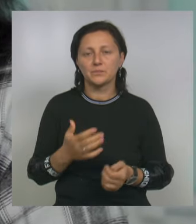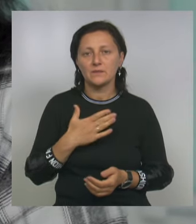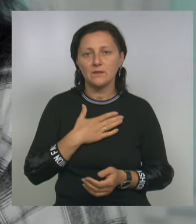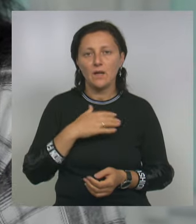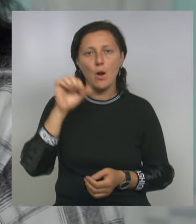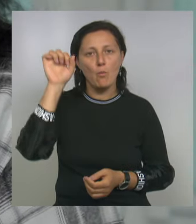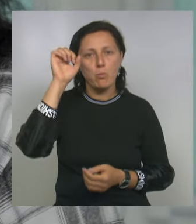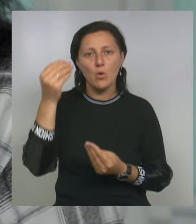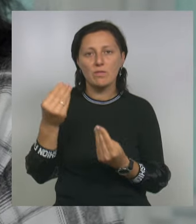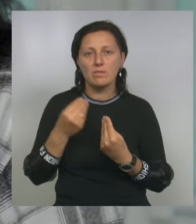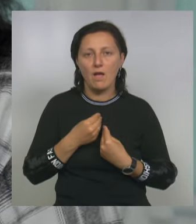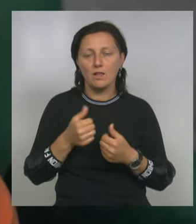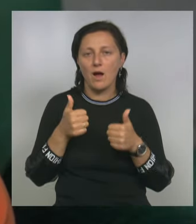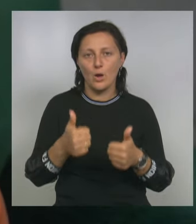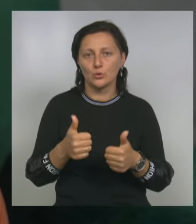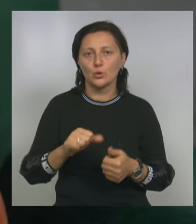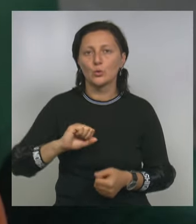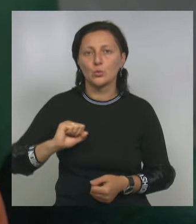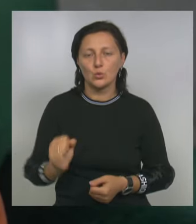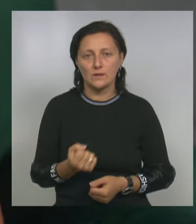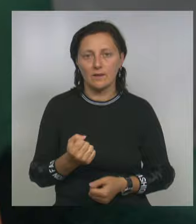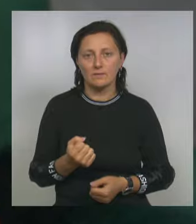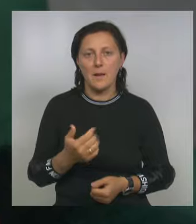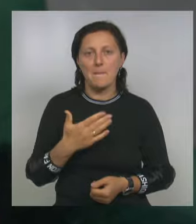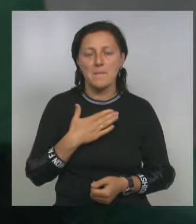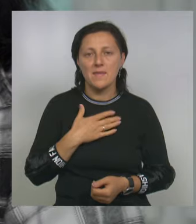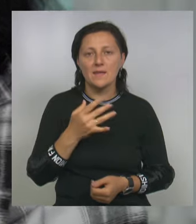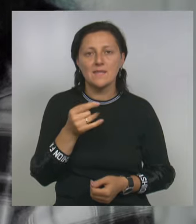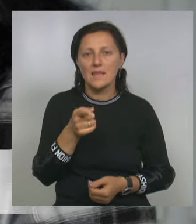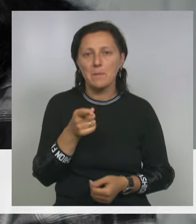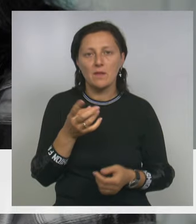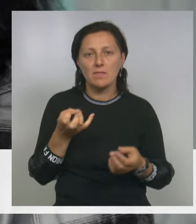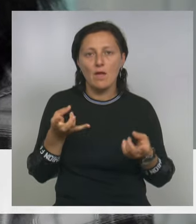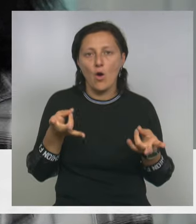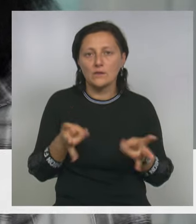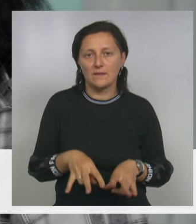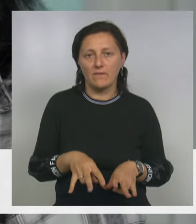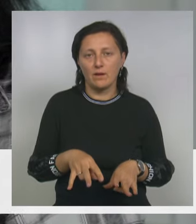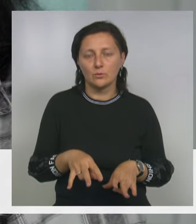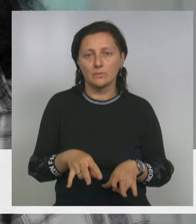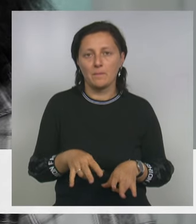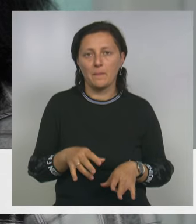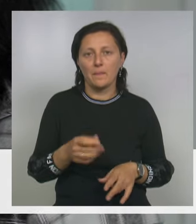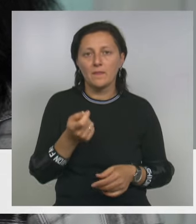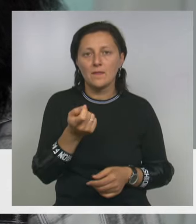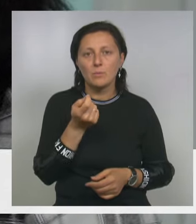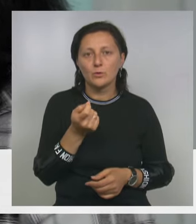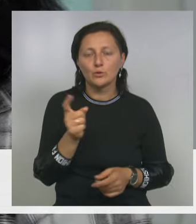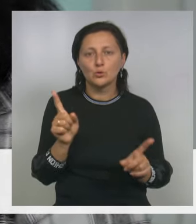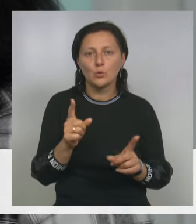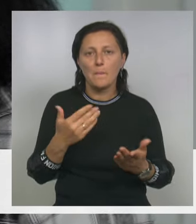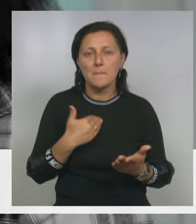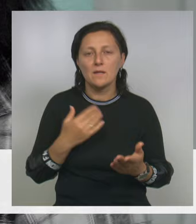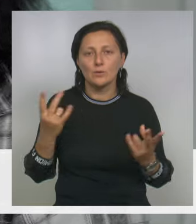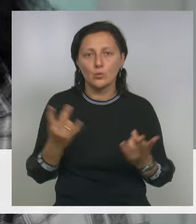здесь дал очень хороших друзей. Они меня ни на минуту не оставляют, понимаете? Вот малейшее, что мне надо,